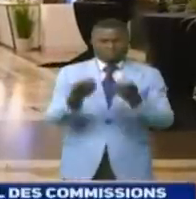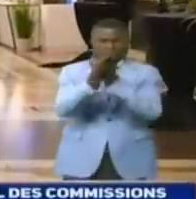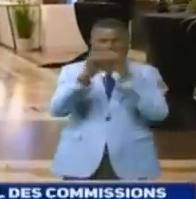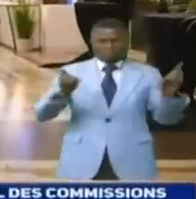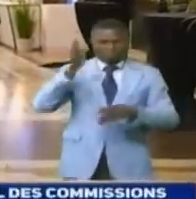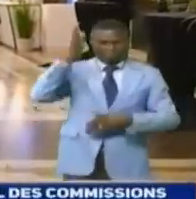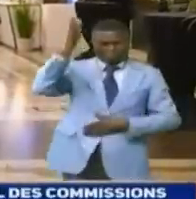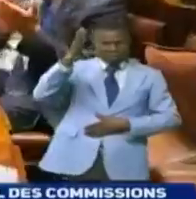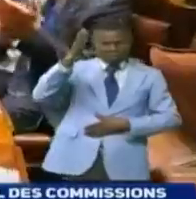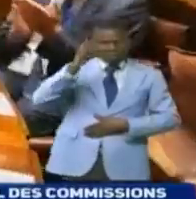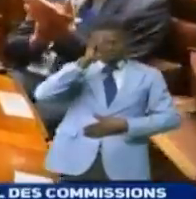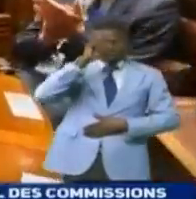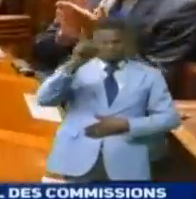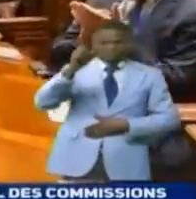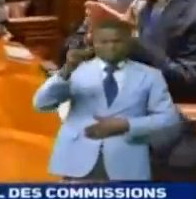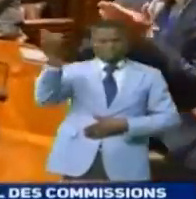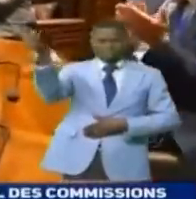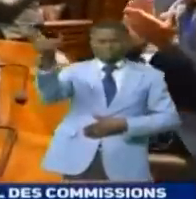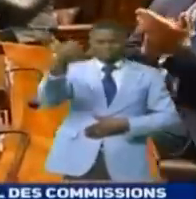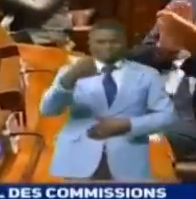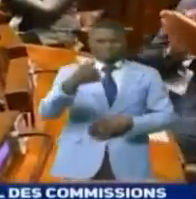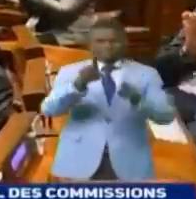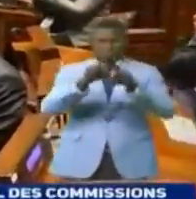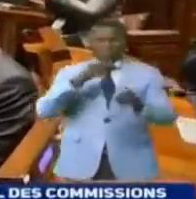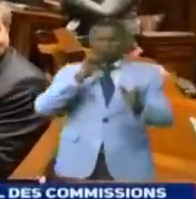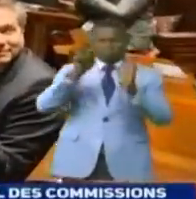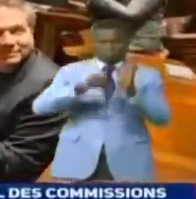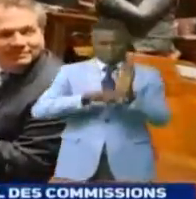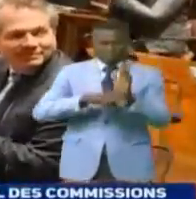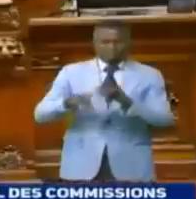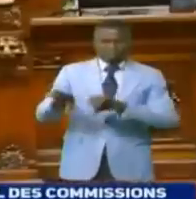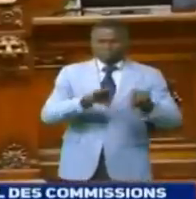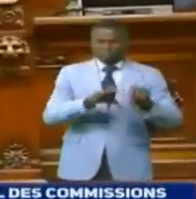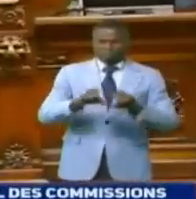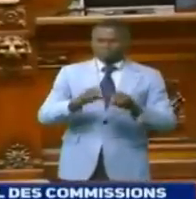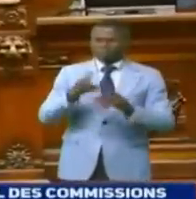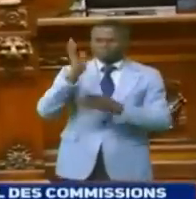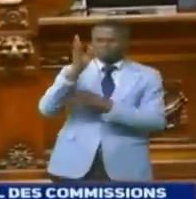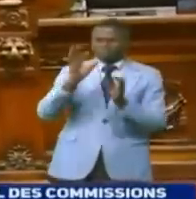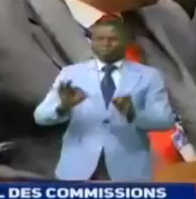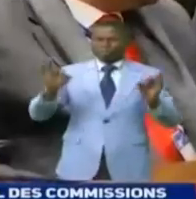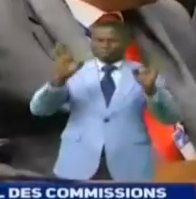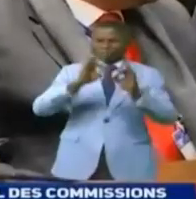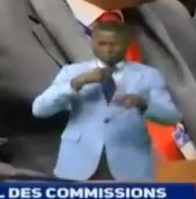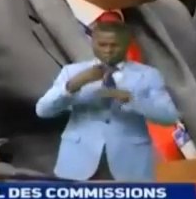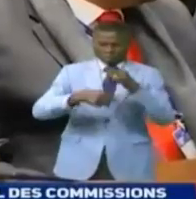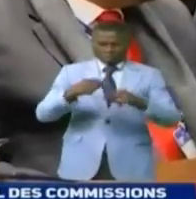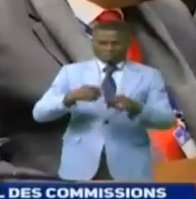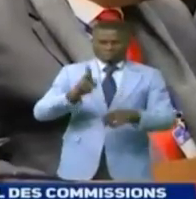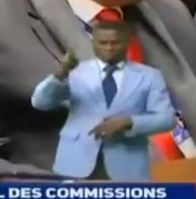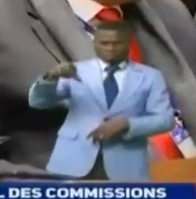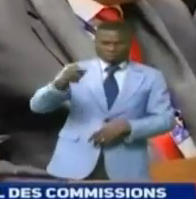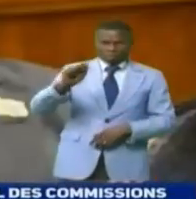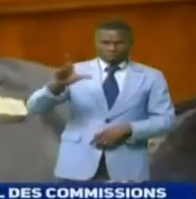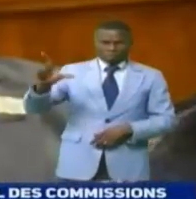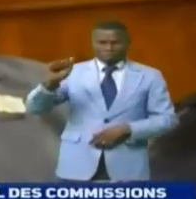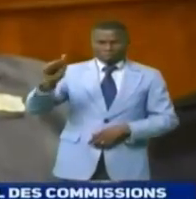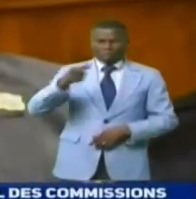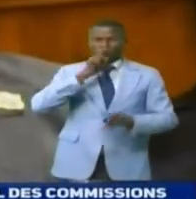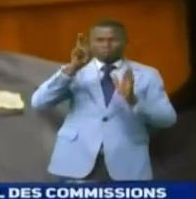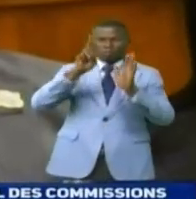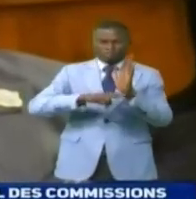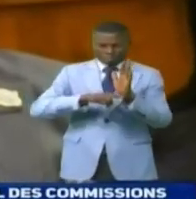futur, l'intelligence artificielle et les parlements. Cet événement essentiel du monde parlementaire s'est ouvert au Palacio Legislativo